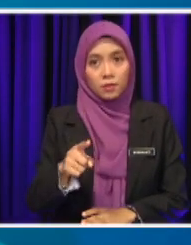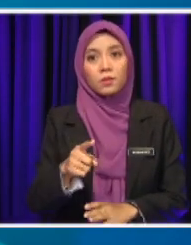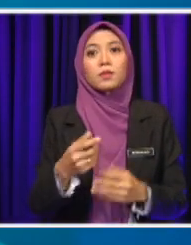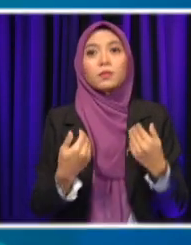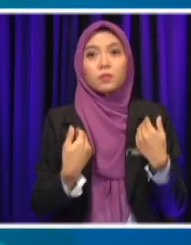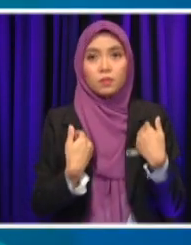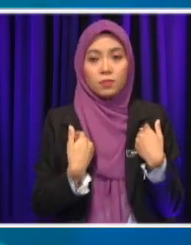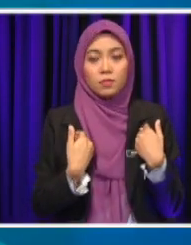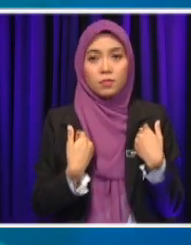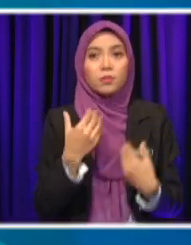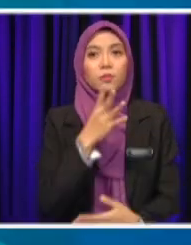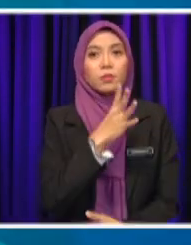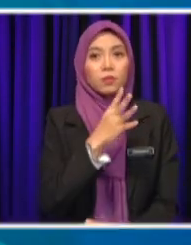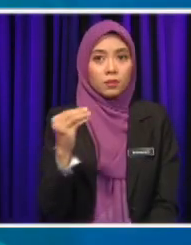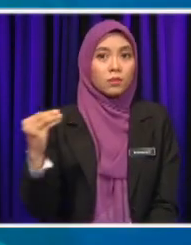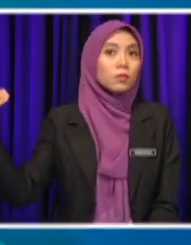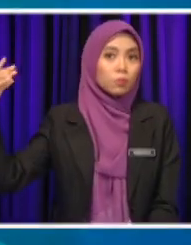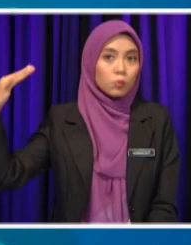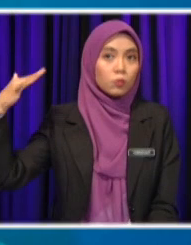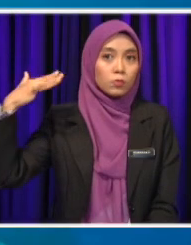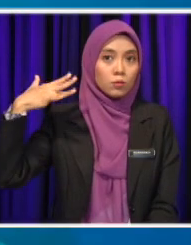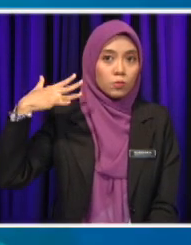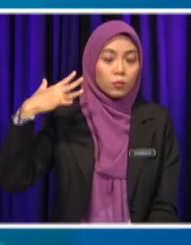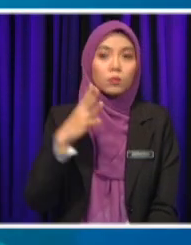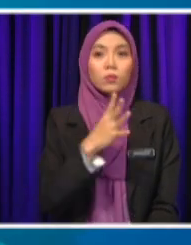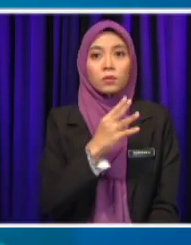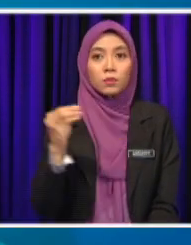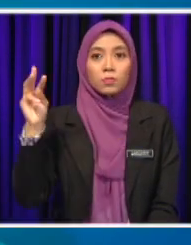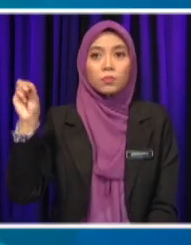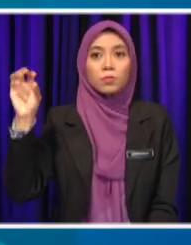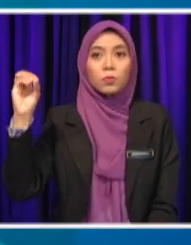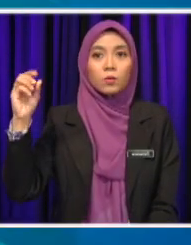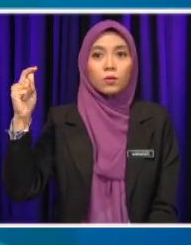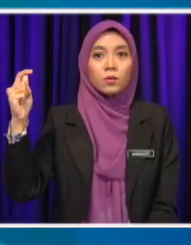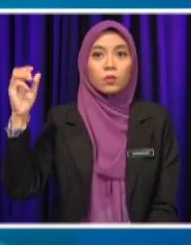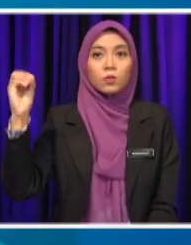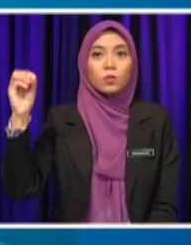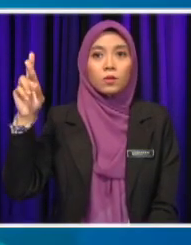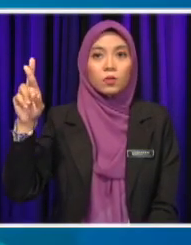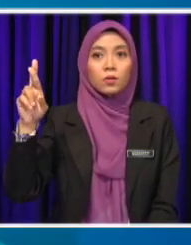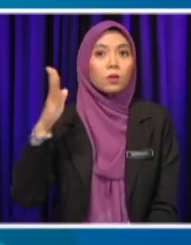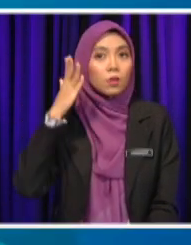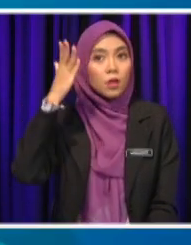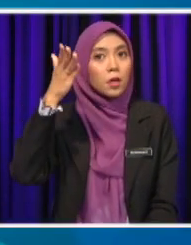akan berbunyi. Dan juga motor akan dihidupkan. Jadi kita masukkan ini. Satu lagi.